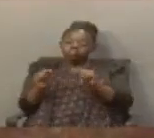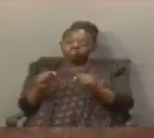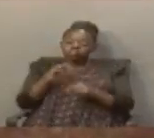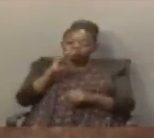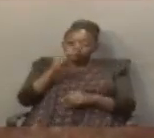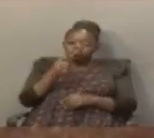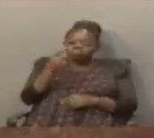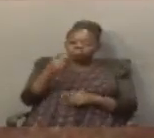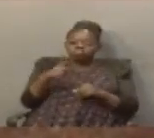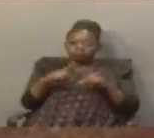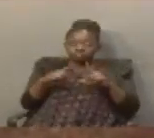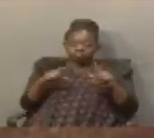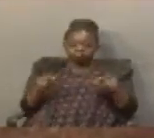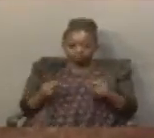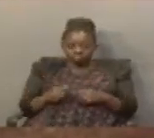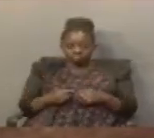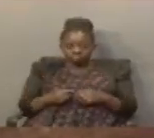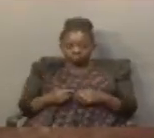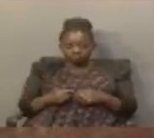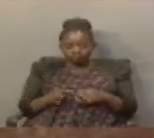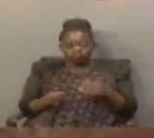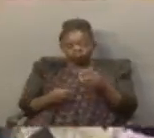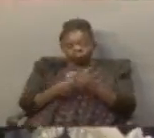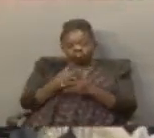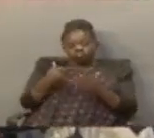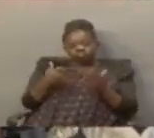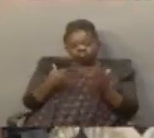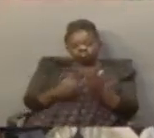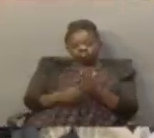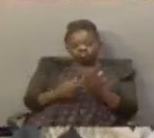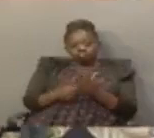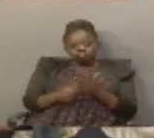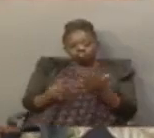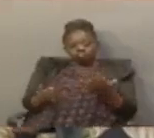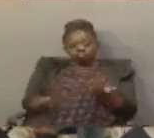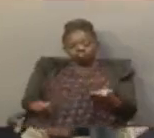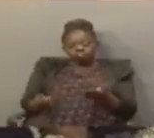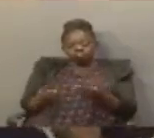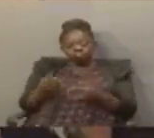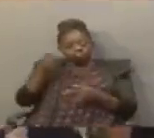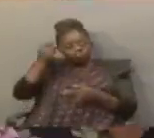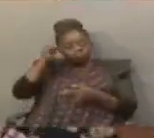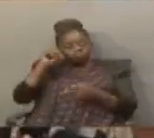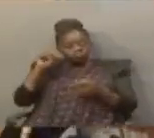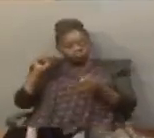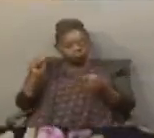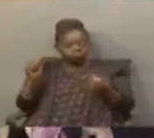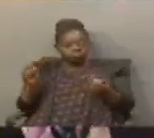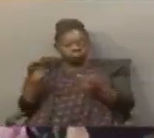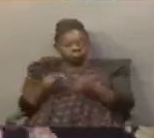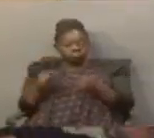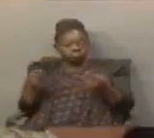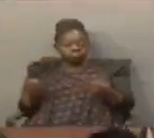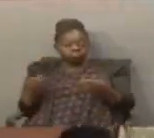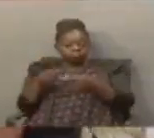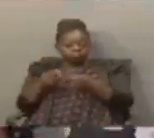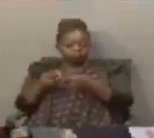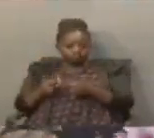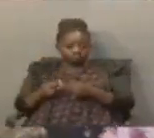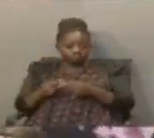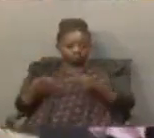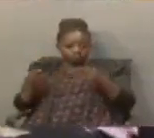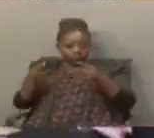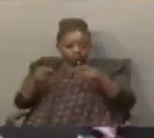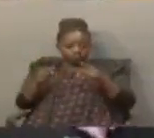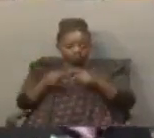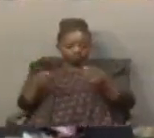yatuddamu ekigambo kimu. Tufunyeemu obuzibuzibu. Ne twekolako olwekola obuviiri bwonna ne tubusiba. Sene ne tuzeewola. Ebyo bibaawo.